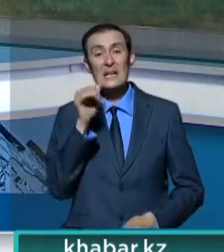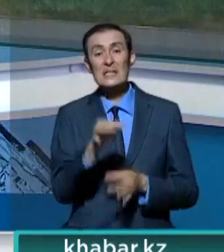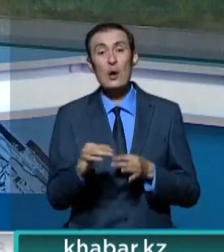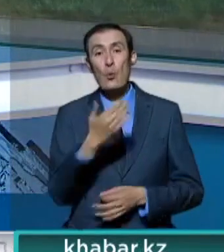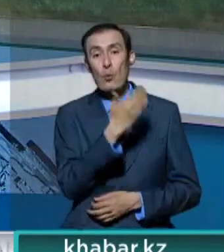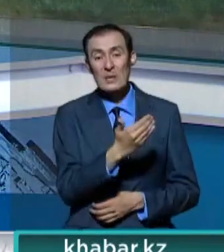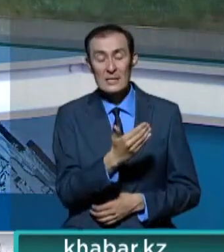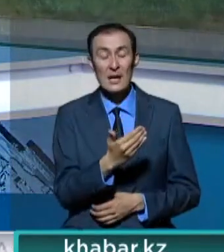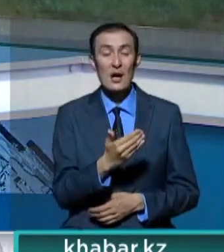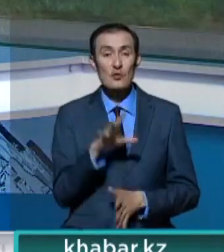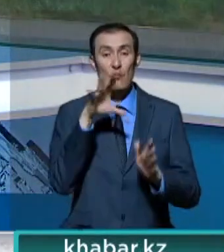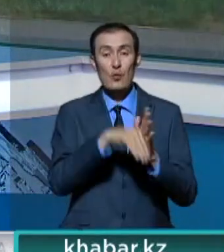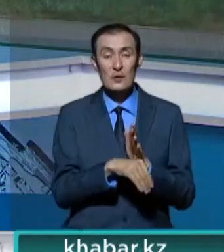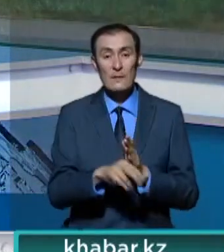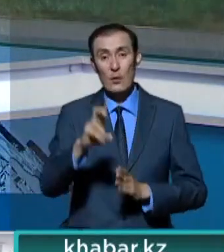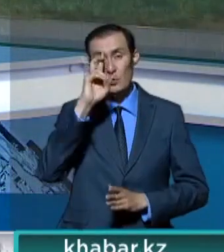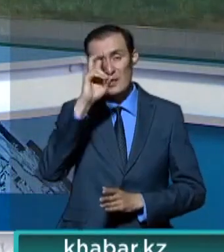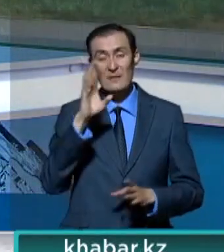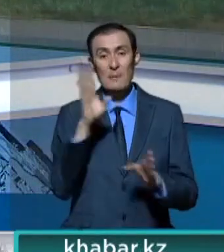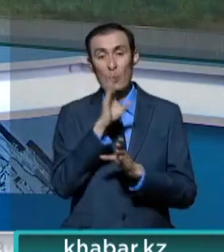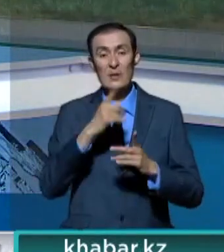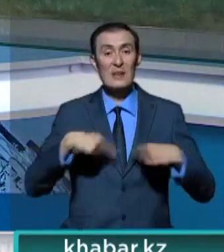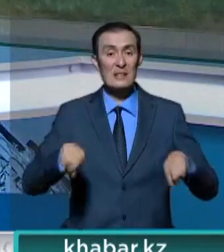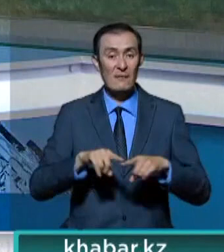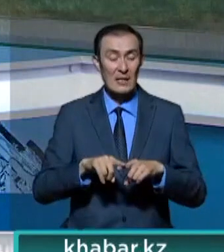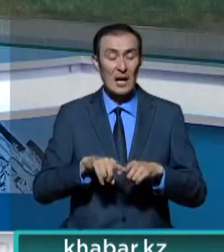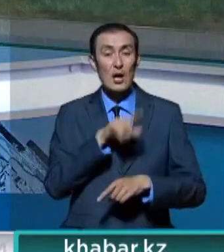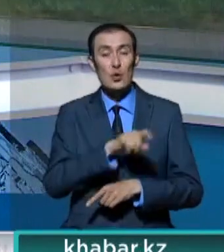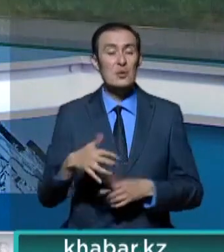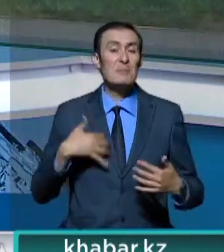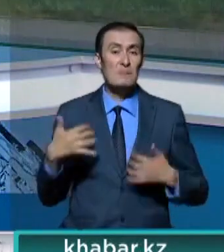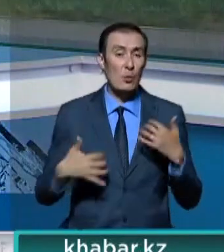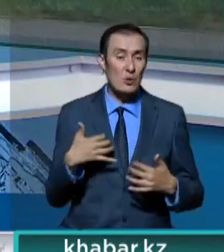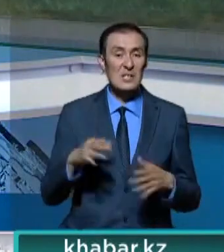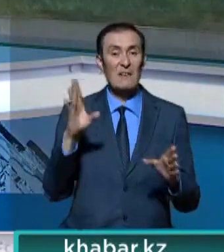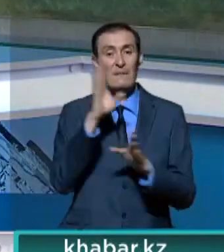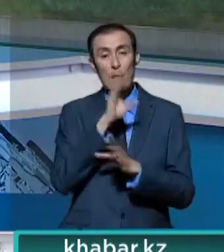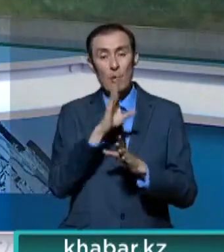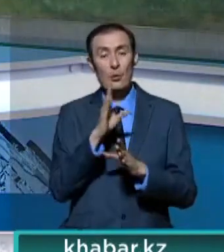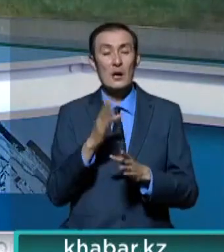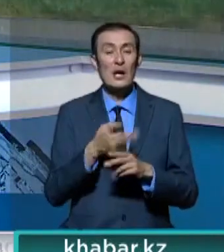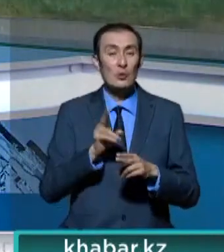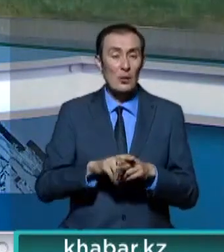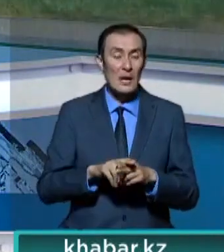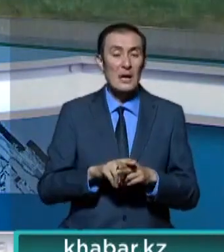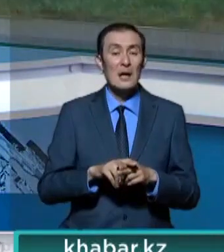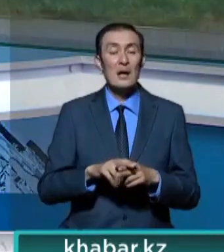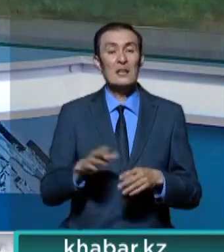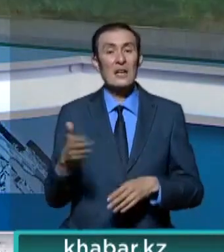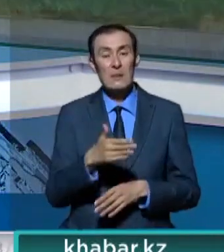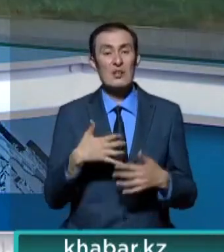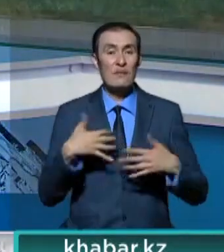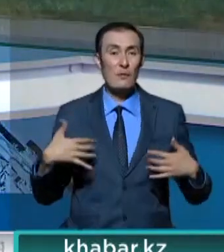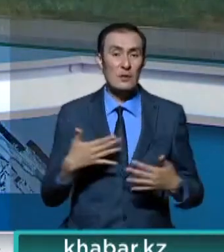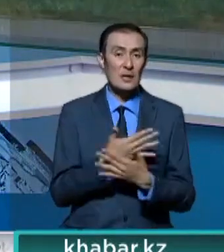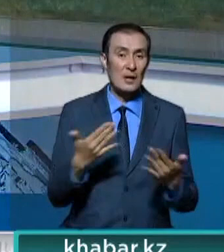области. Они еще, кстати, входят в состав государственного природного резервата. Местные жители опасаются за флору и фауну, которые страдают от маловодья. Но